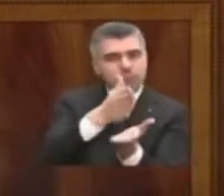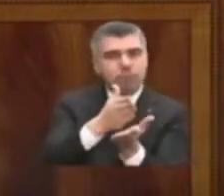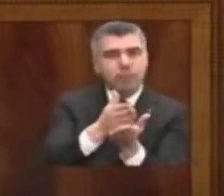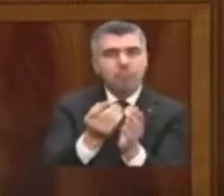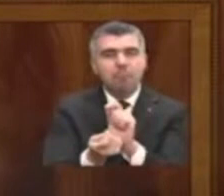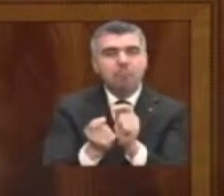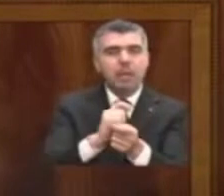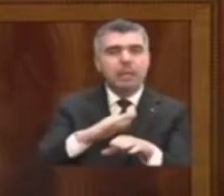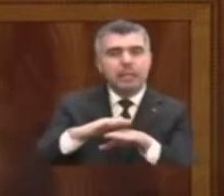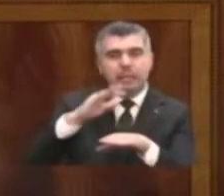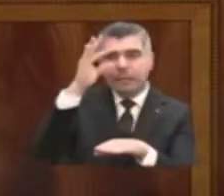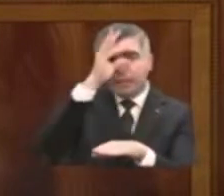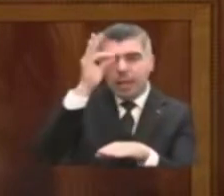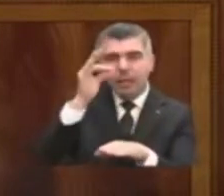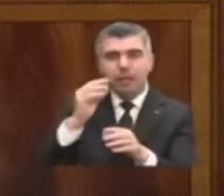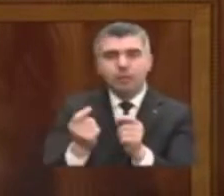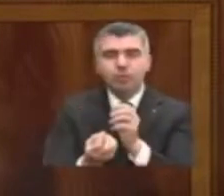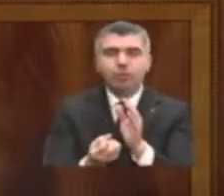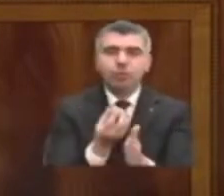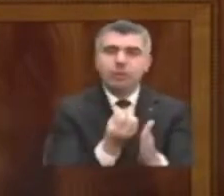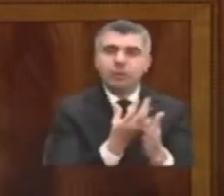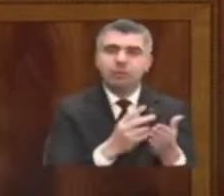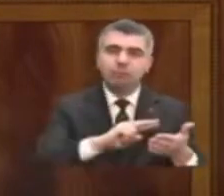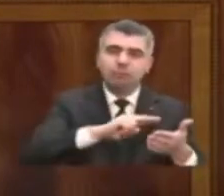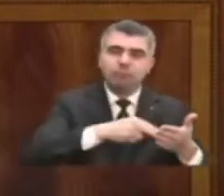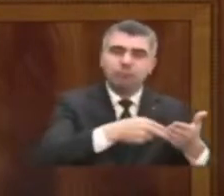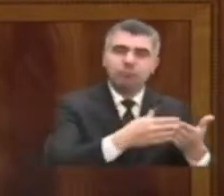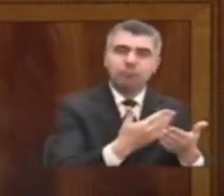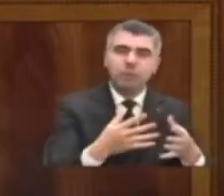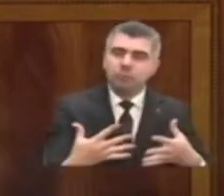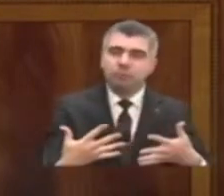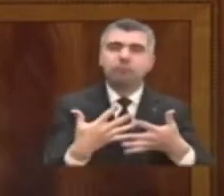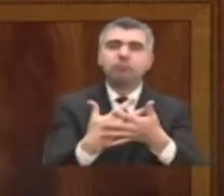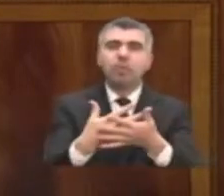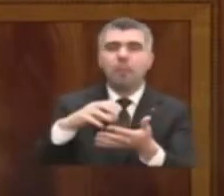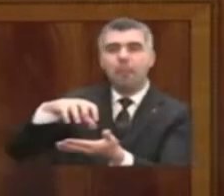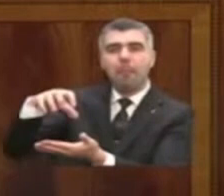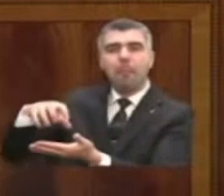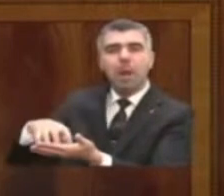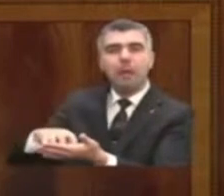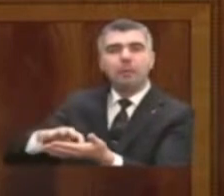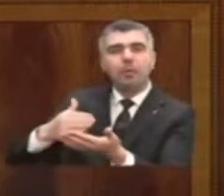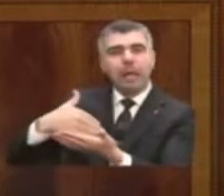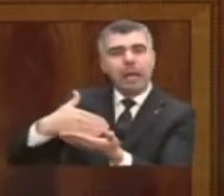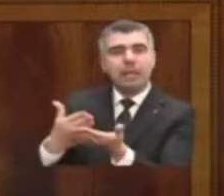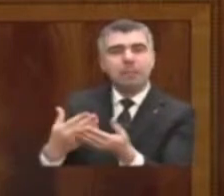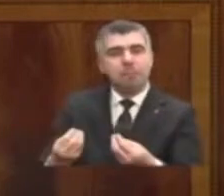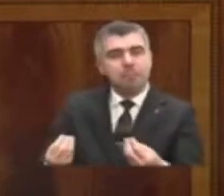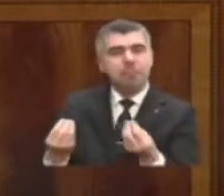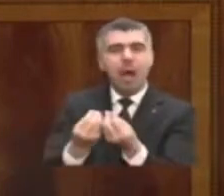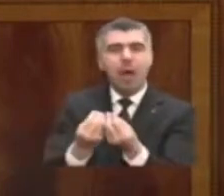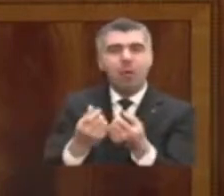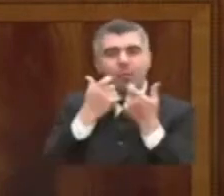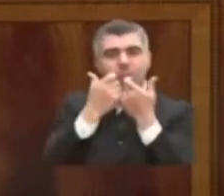الاقتصاديه والسياسيه وتطوير شركاته مع كل البلدان التي نتقاسم معها نفس المبادئ